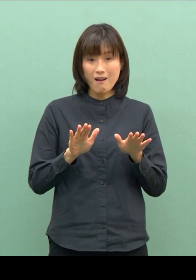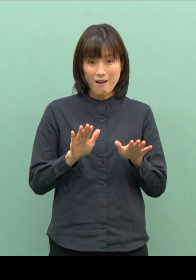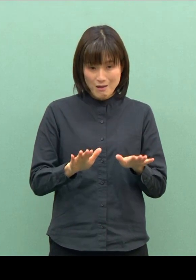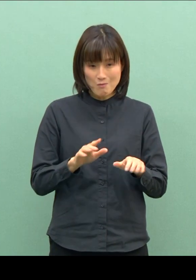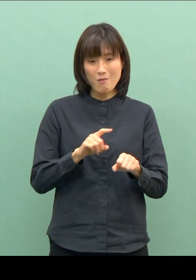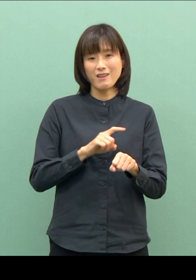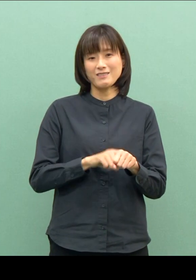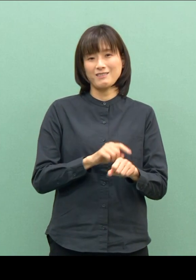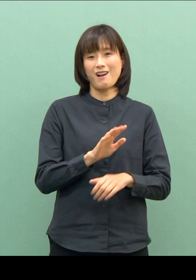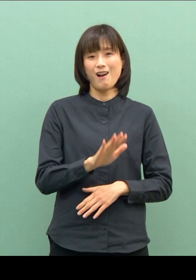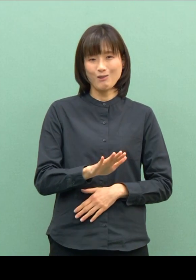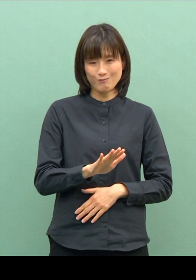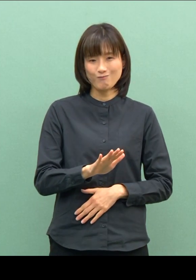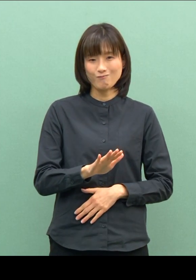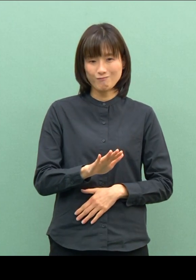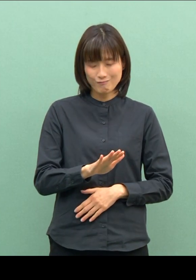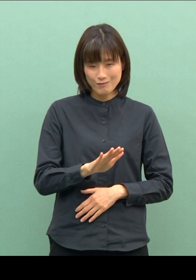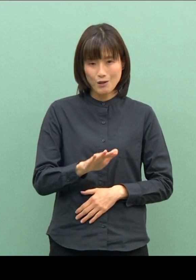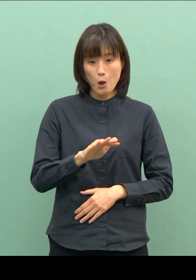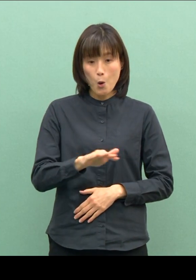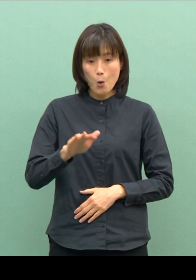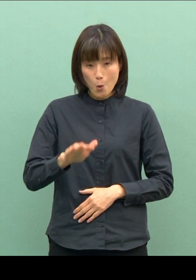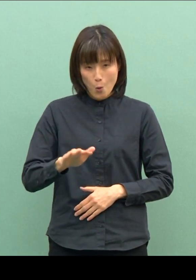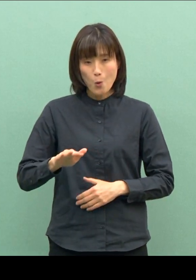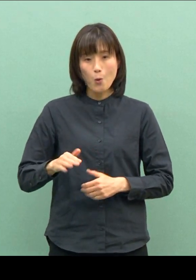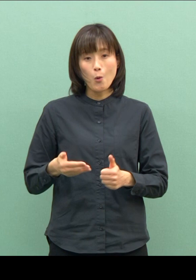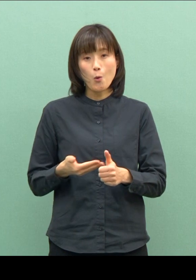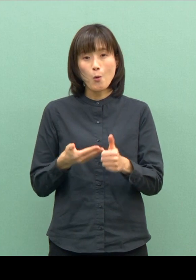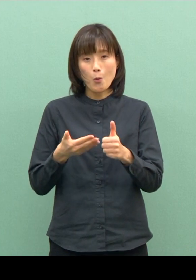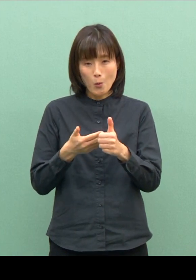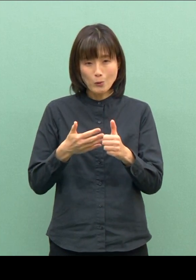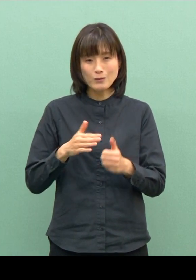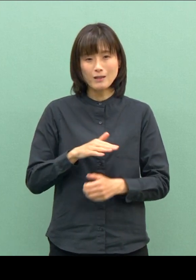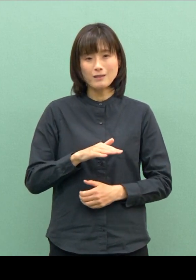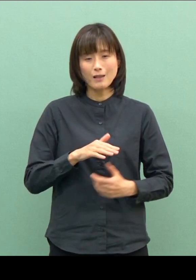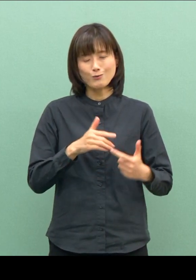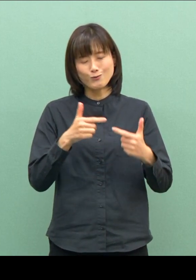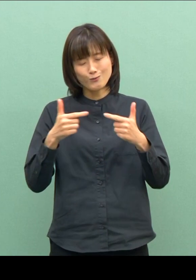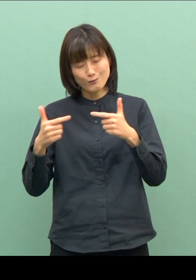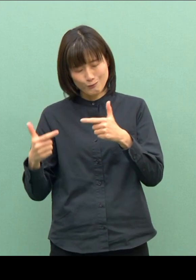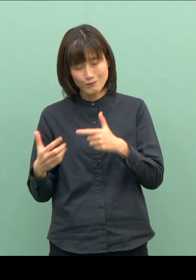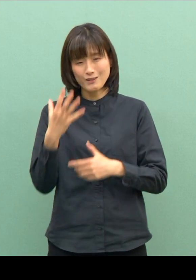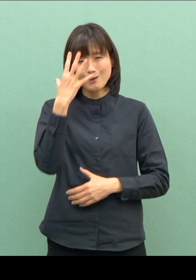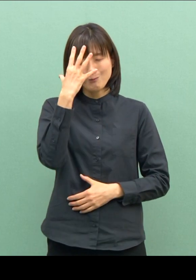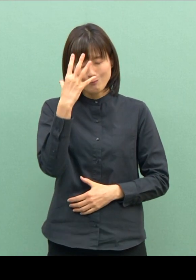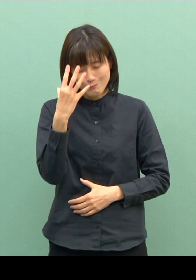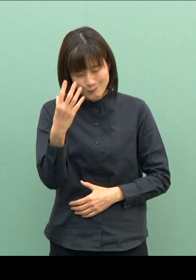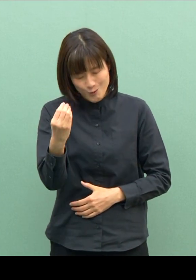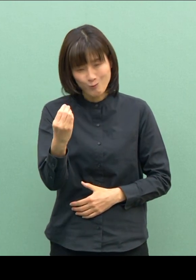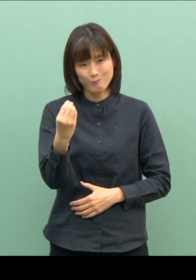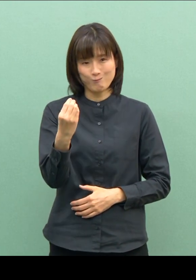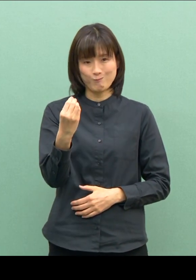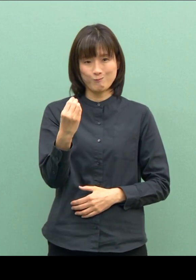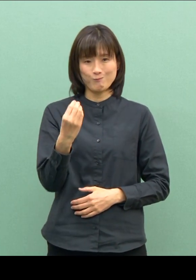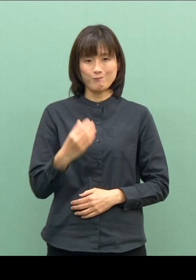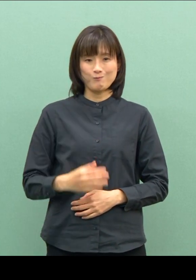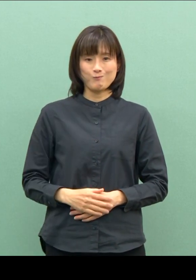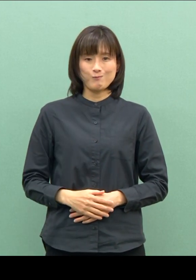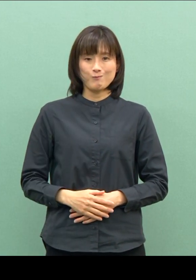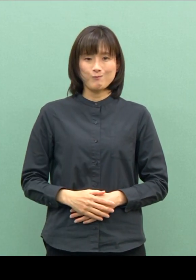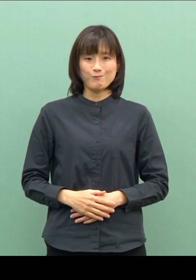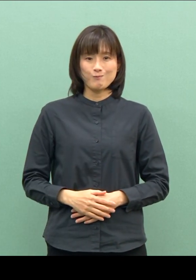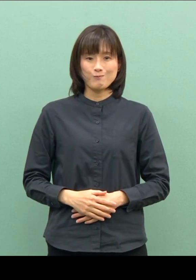えるようになりましたし、子育ての面でものびのびした環境で子どもたちが生活できるところが魅力です。